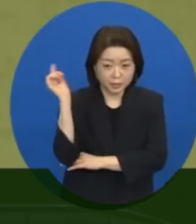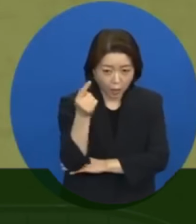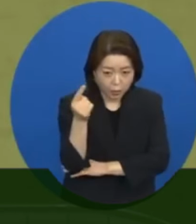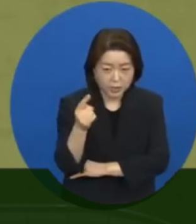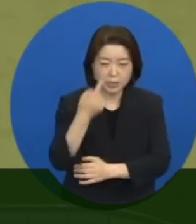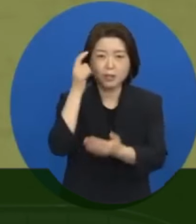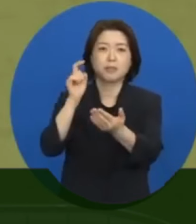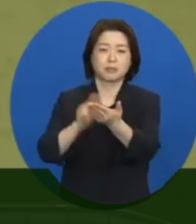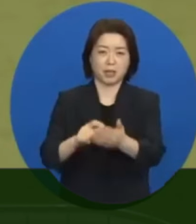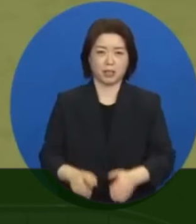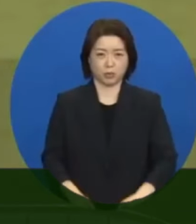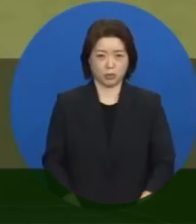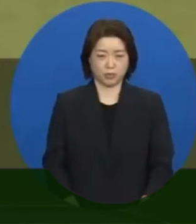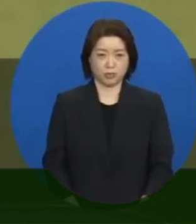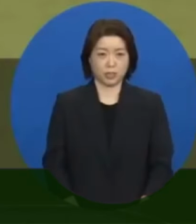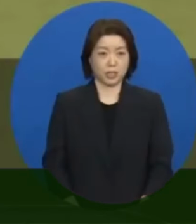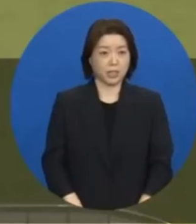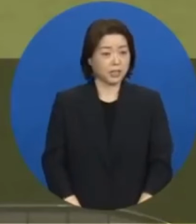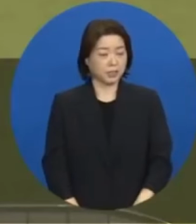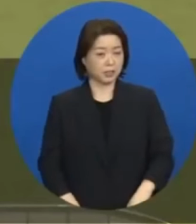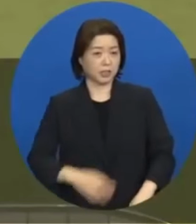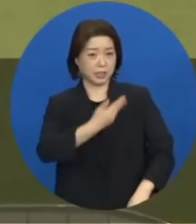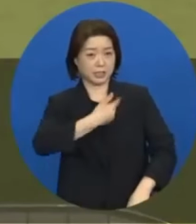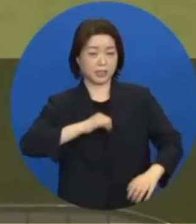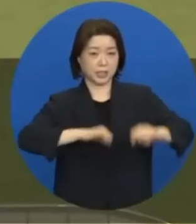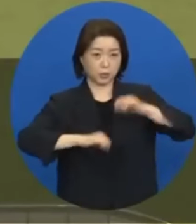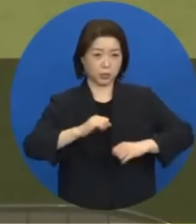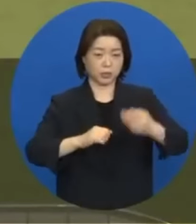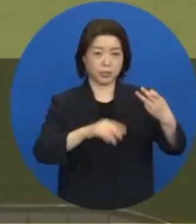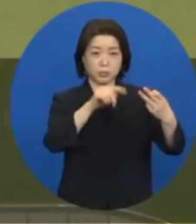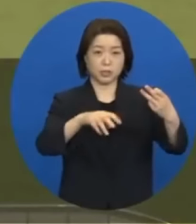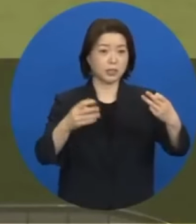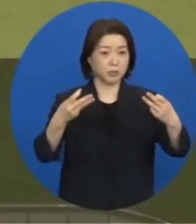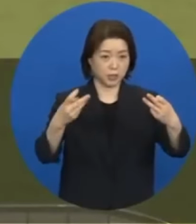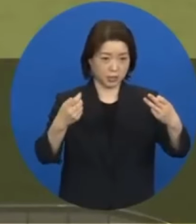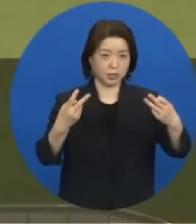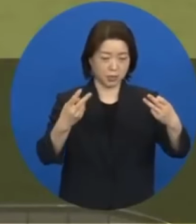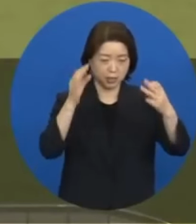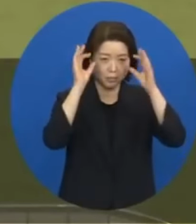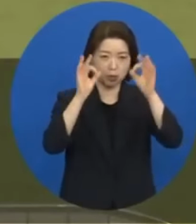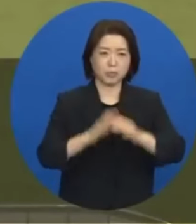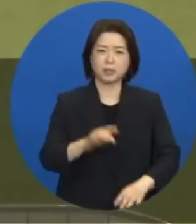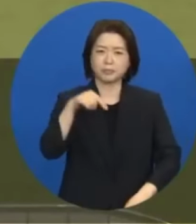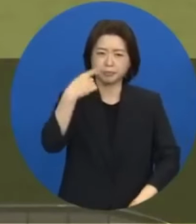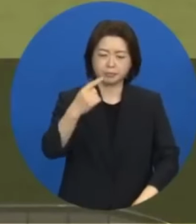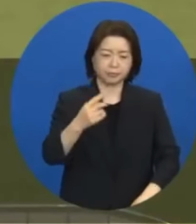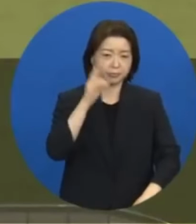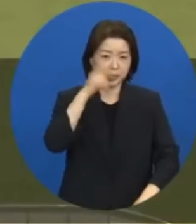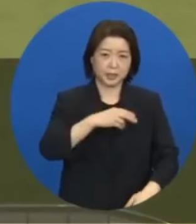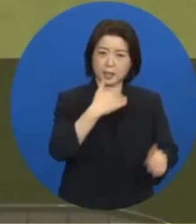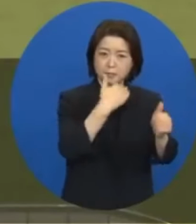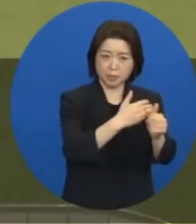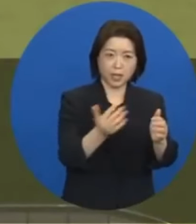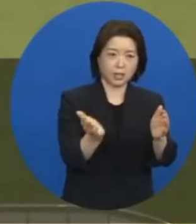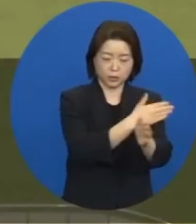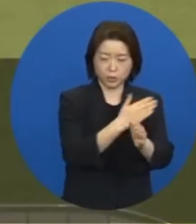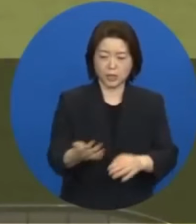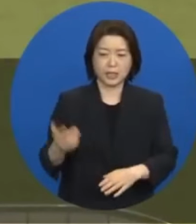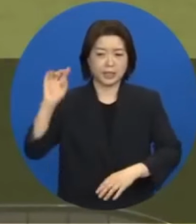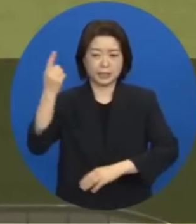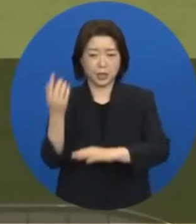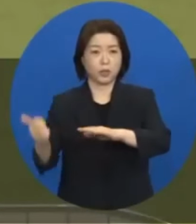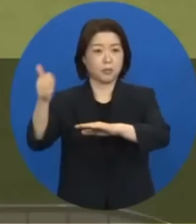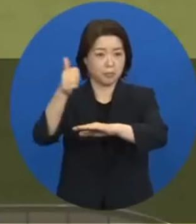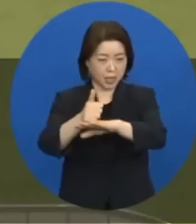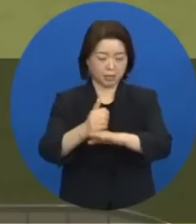22절에 비슷한 표현이 나옵니다 하나님께서 사을 물리치시고 다을 그들의 왕으로 우시고 증원 말씀하시기를